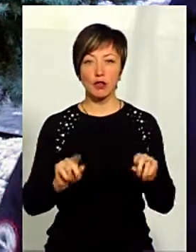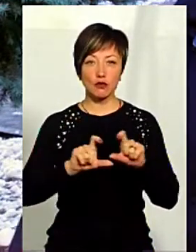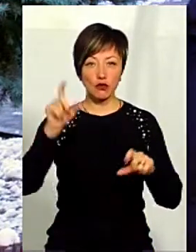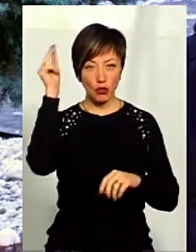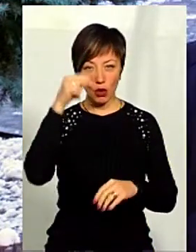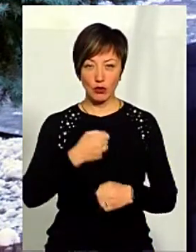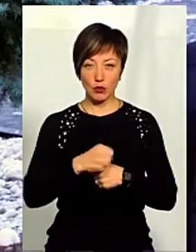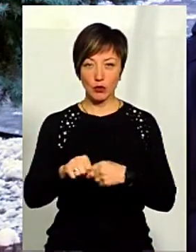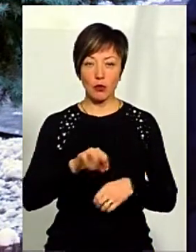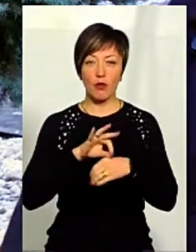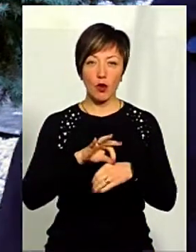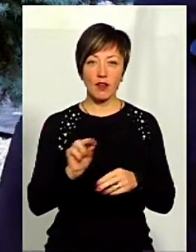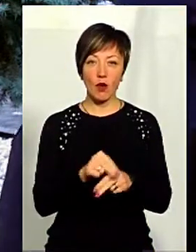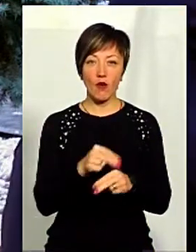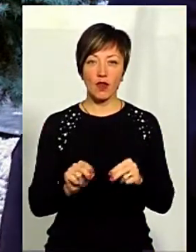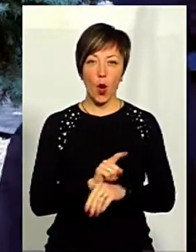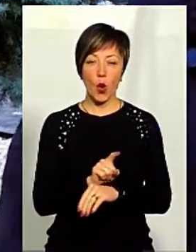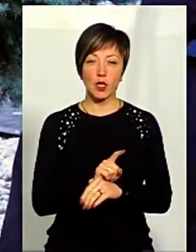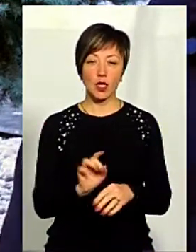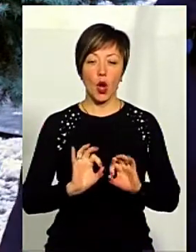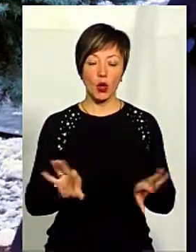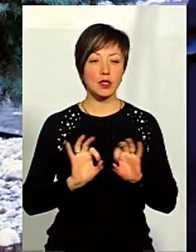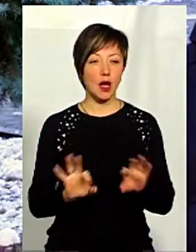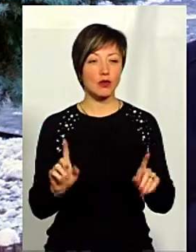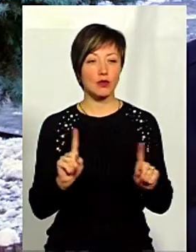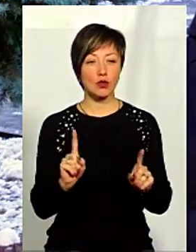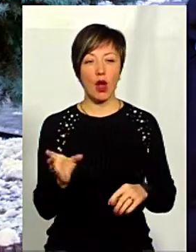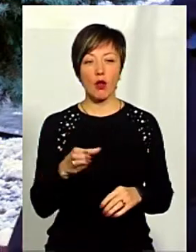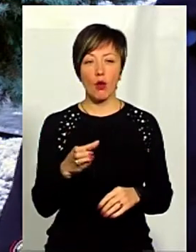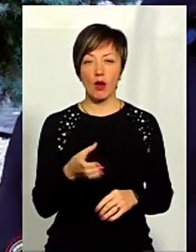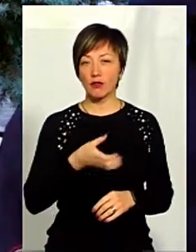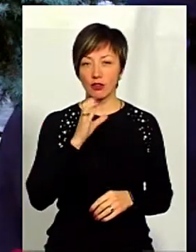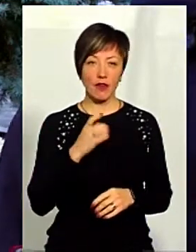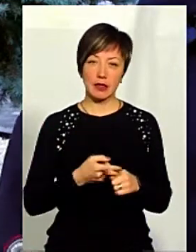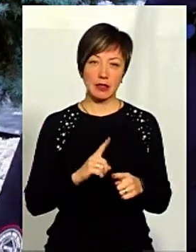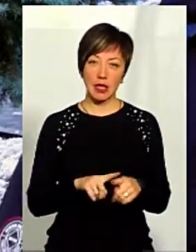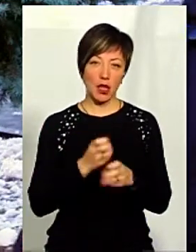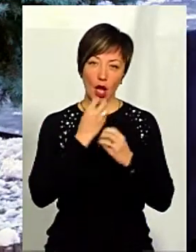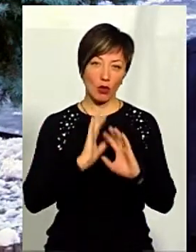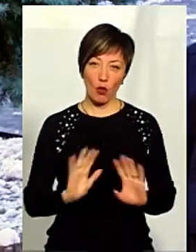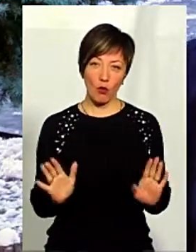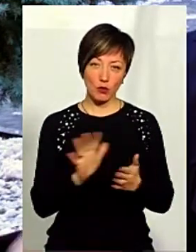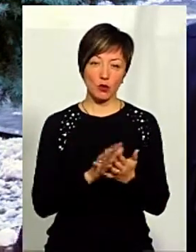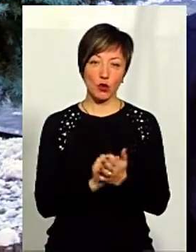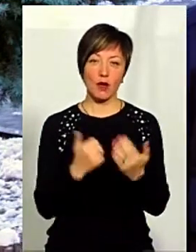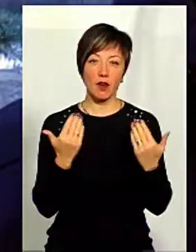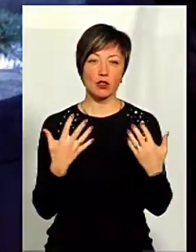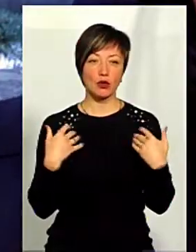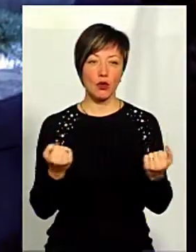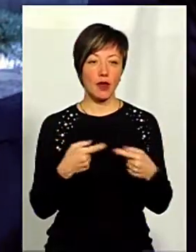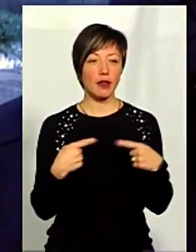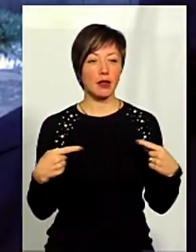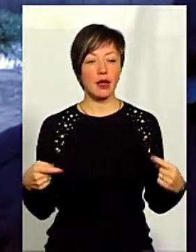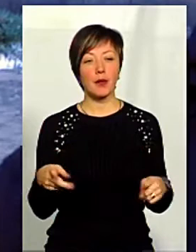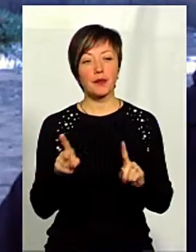змушують проводити їм виховні години і розказувати, що алкоголь вживати якби це не добре, так, що це псує ваше здоров'я і так далі. І